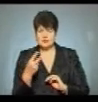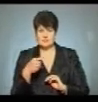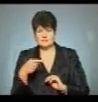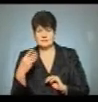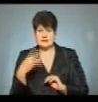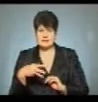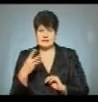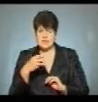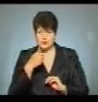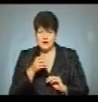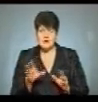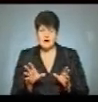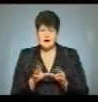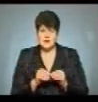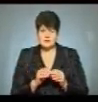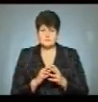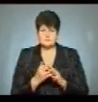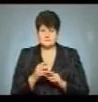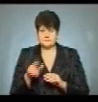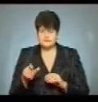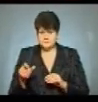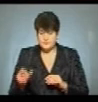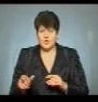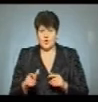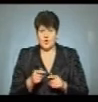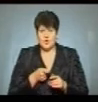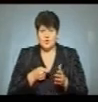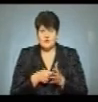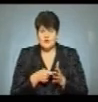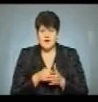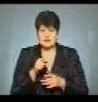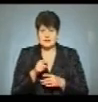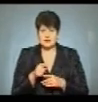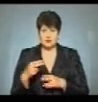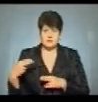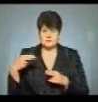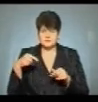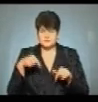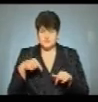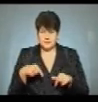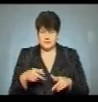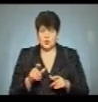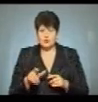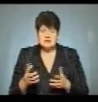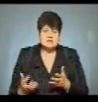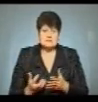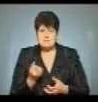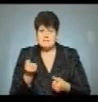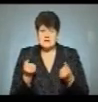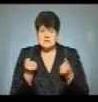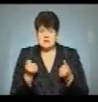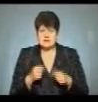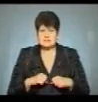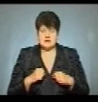1932-33 роках разом з односельцями годувала тих, хто втікав з Збруча. Люди спасалися і старалися тікати